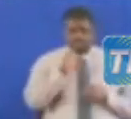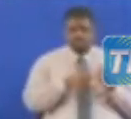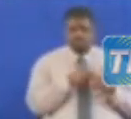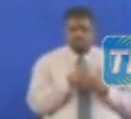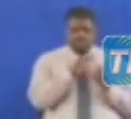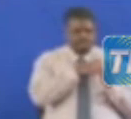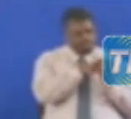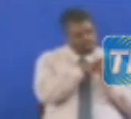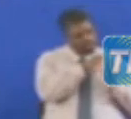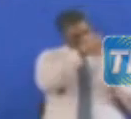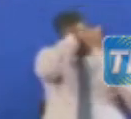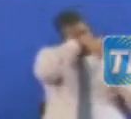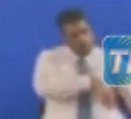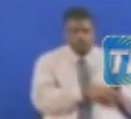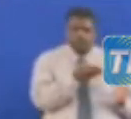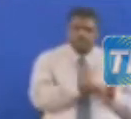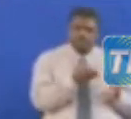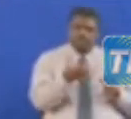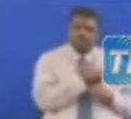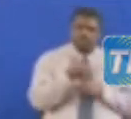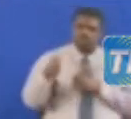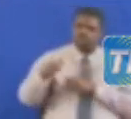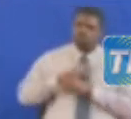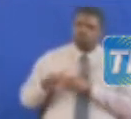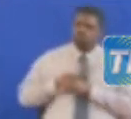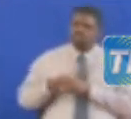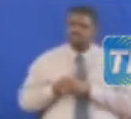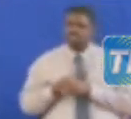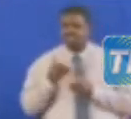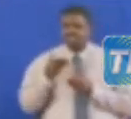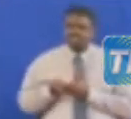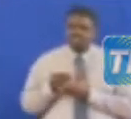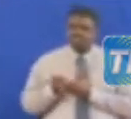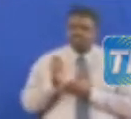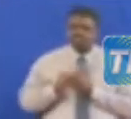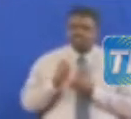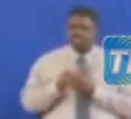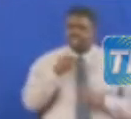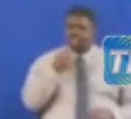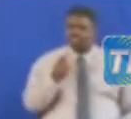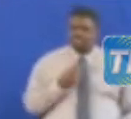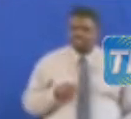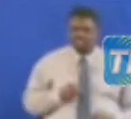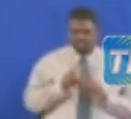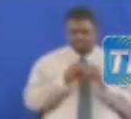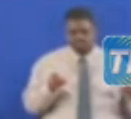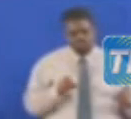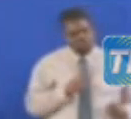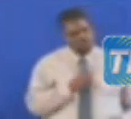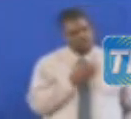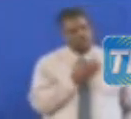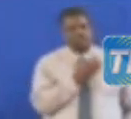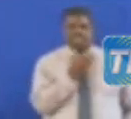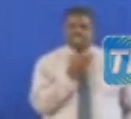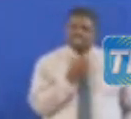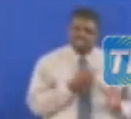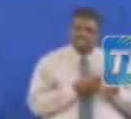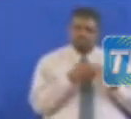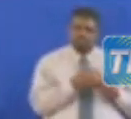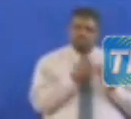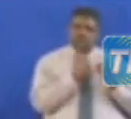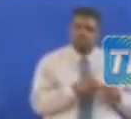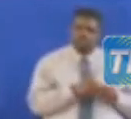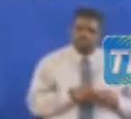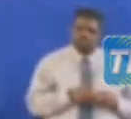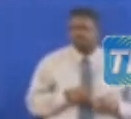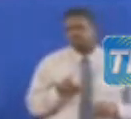majedwali yanayofafanua kwa kina makadirio ya mapato na matumizi ya fedha ya ofisi ya Rais Temisemi fungu namba 56, tume ya utumishi wa walimu